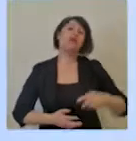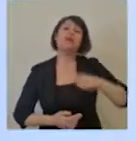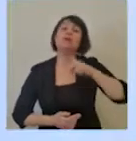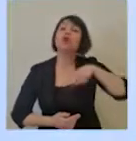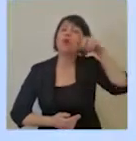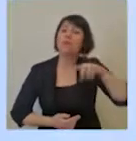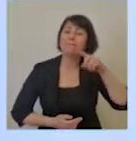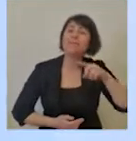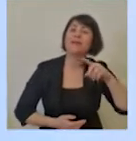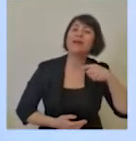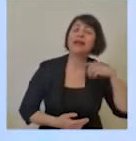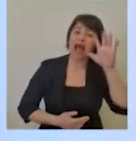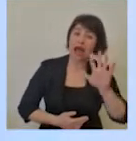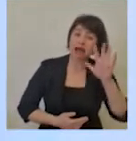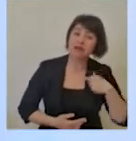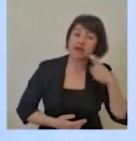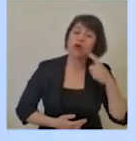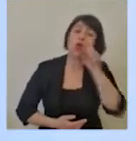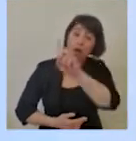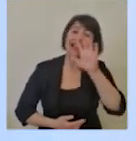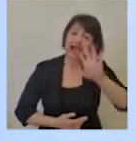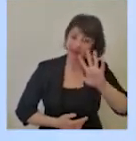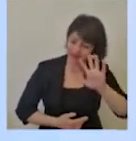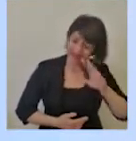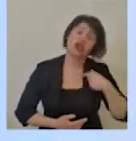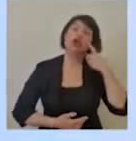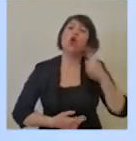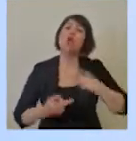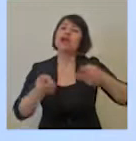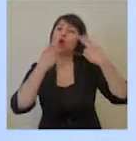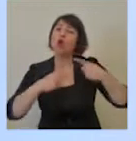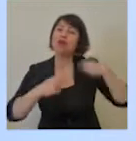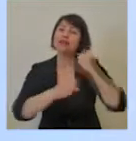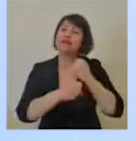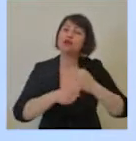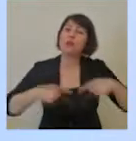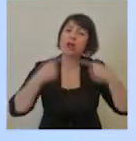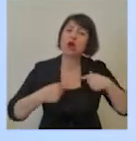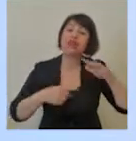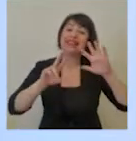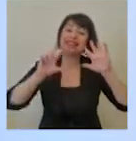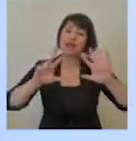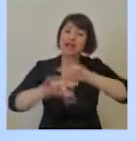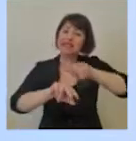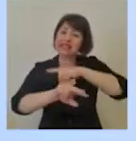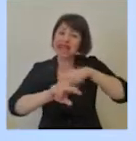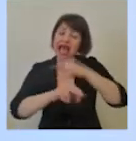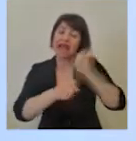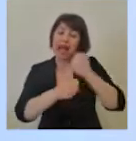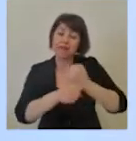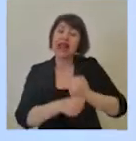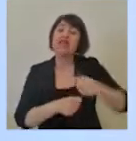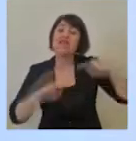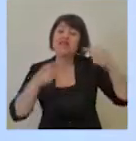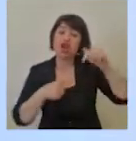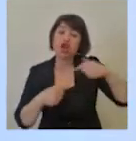الأول من أيار هو يوم العمال العالمي، يوم الاحتفالات العمالية المختلفة لإحياء ذكرى النضال من أجل 8 ساعات عمل